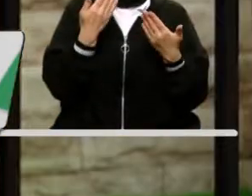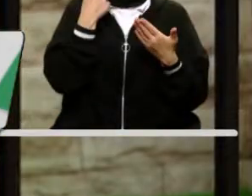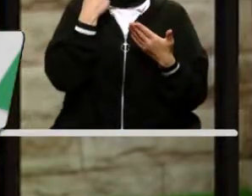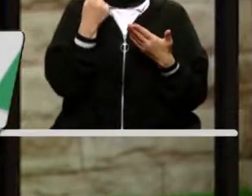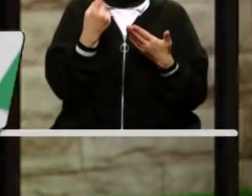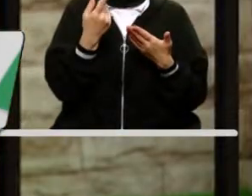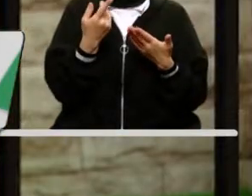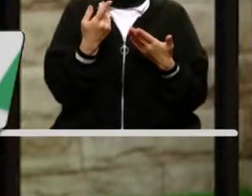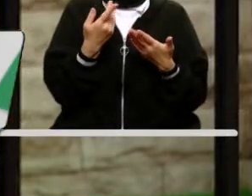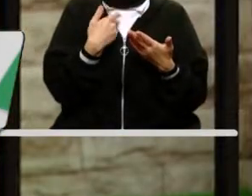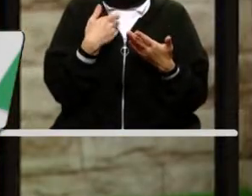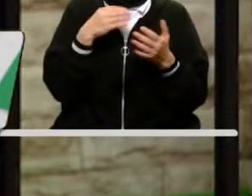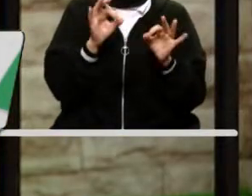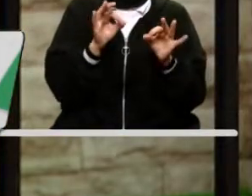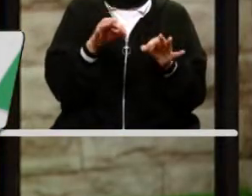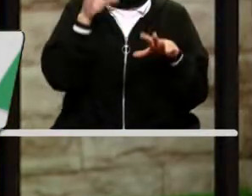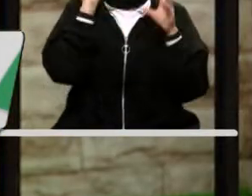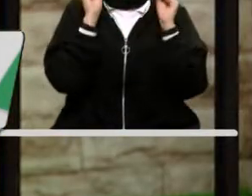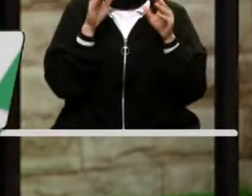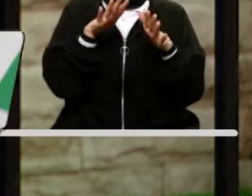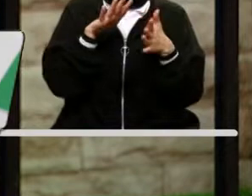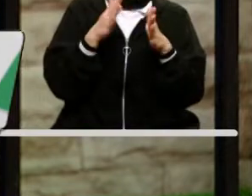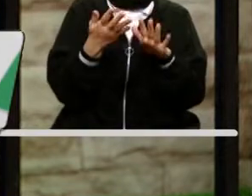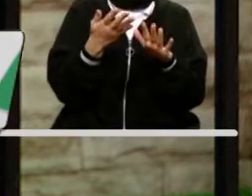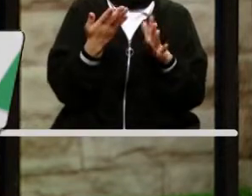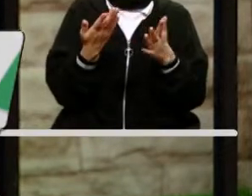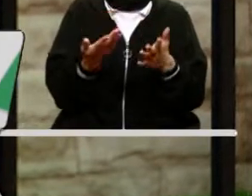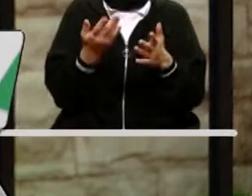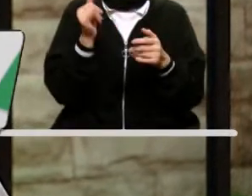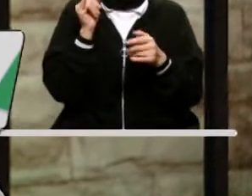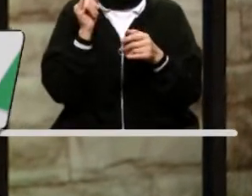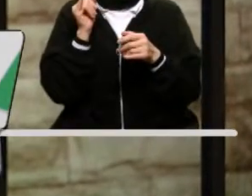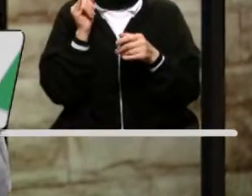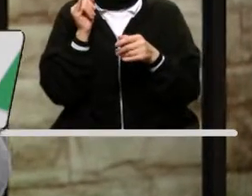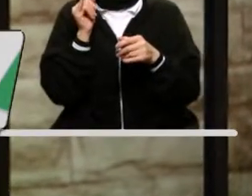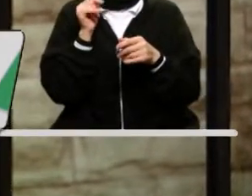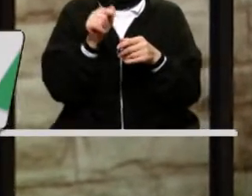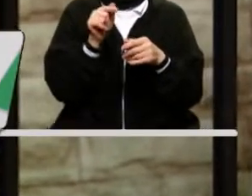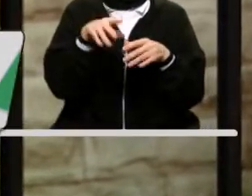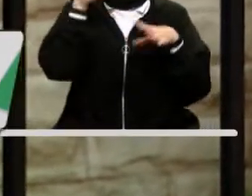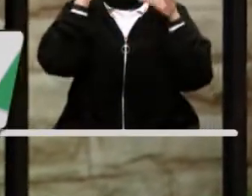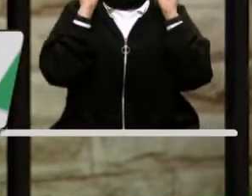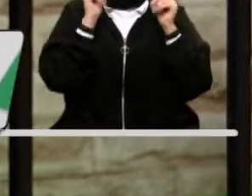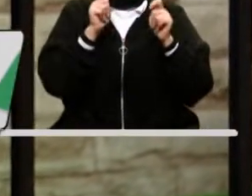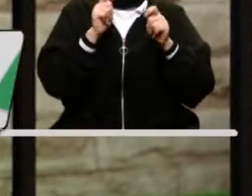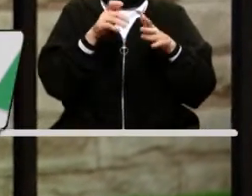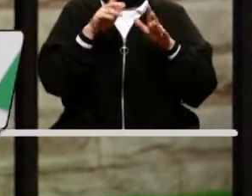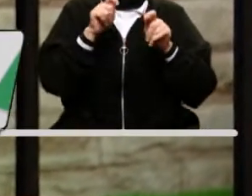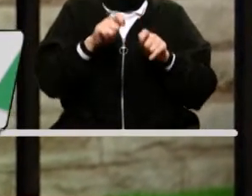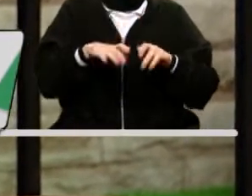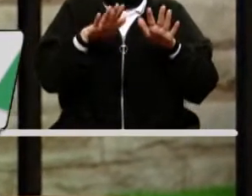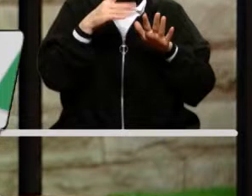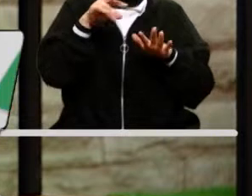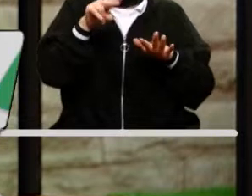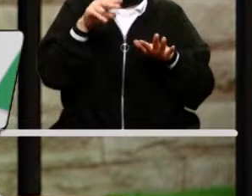amcasıyla, akrabasıyla, anasına çekmiş, kılıksız babasına çekmiş, bilmem yaftalamalarıyla değil de çocuğu kendi özel bir birey